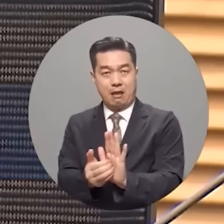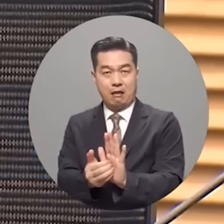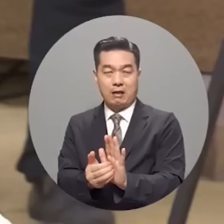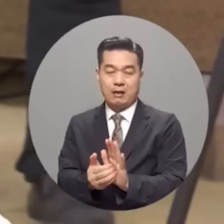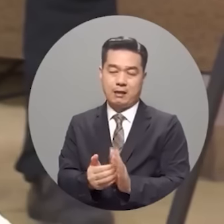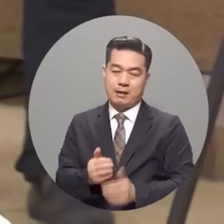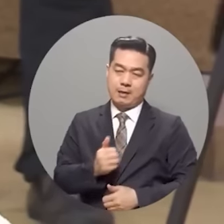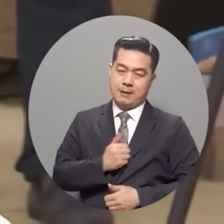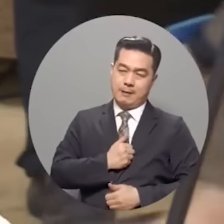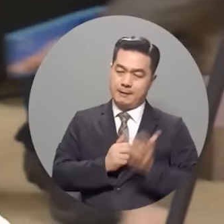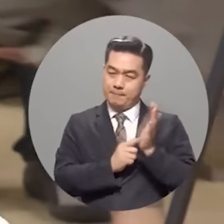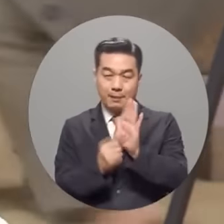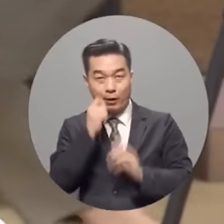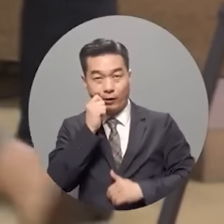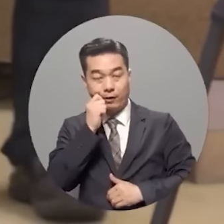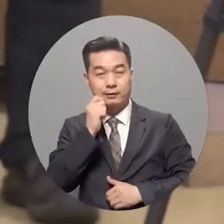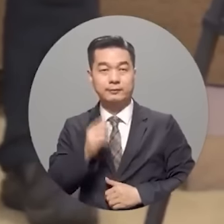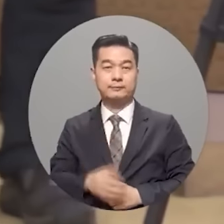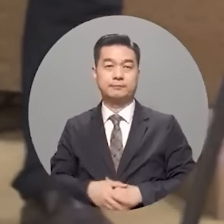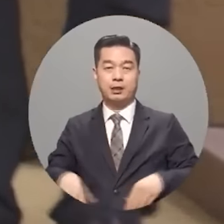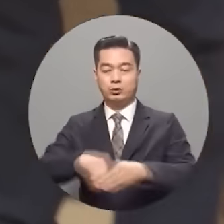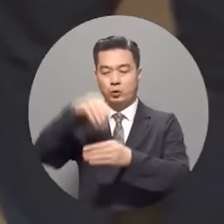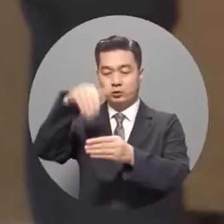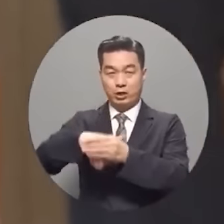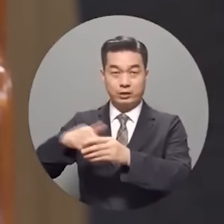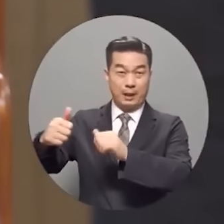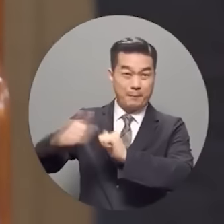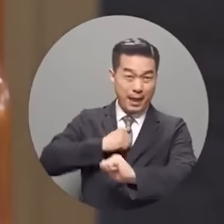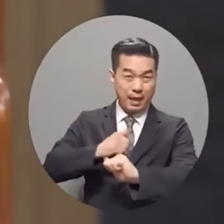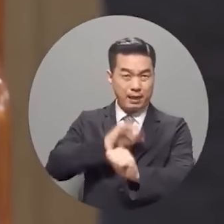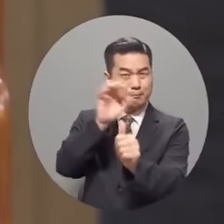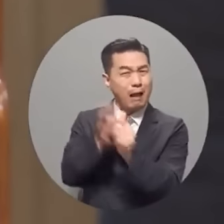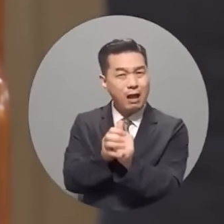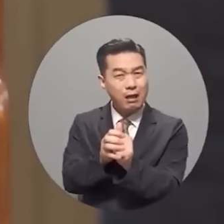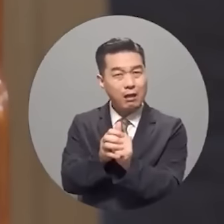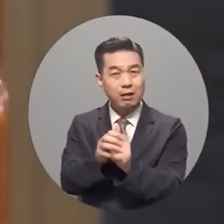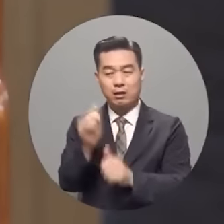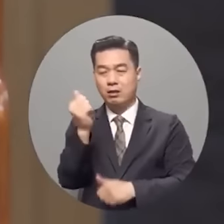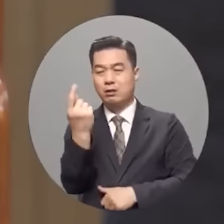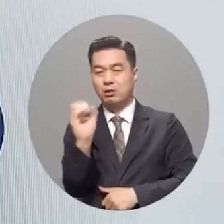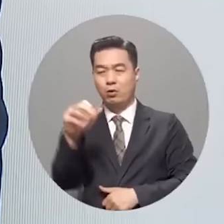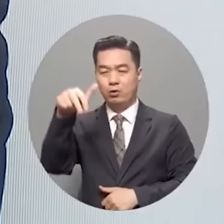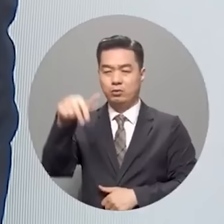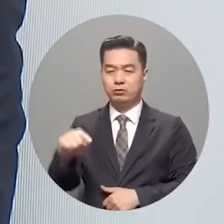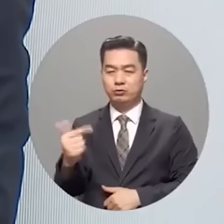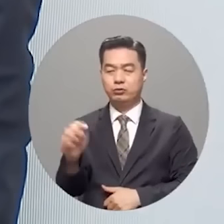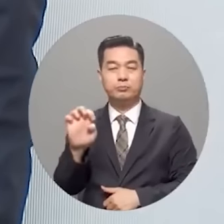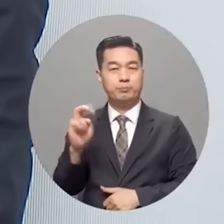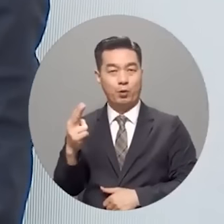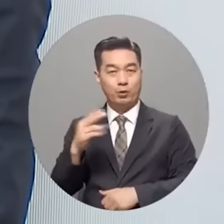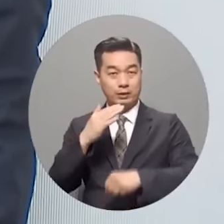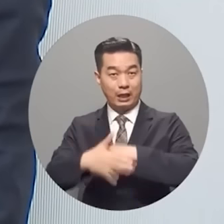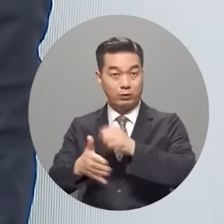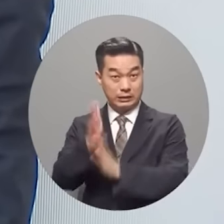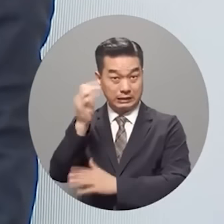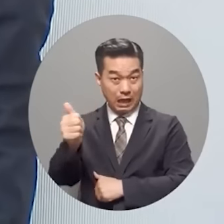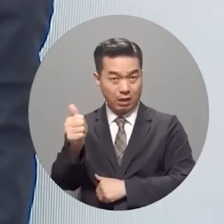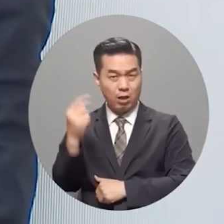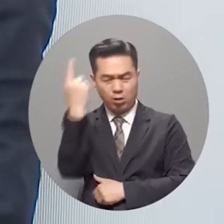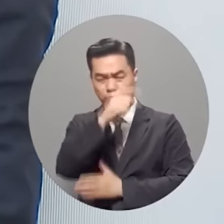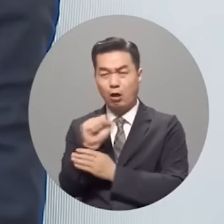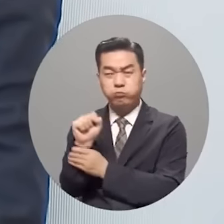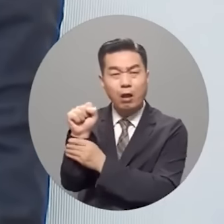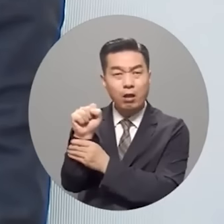펼치는데. 총선에 패장을 내세우냐고 지적한 홍준표 대구시장과 무슨 낯으로